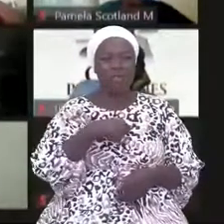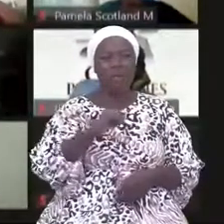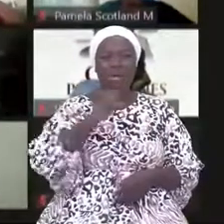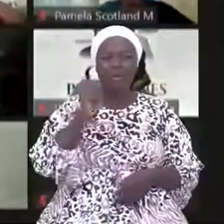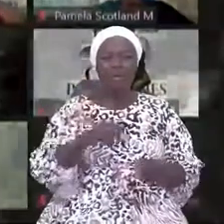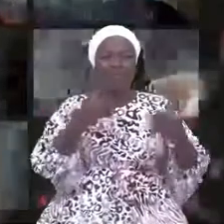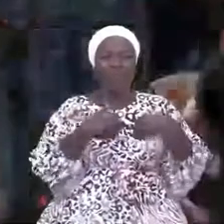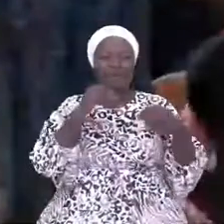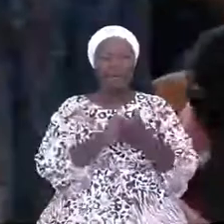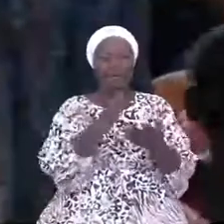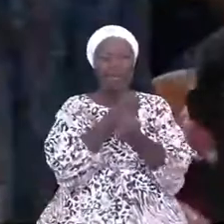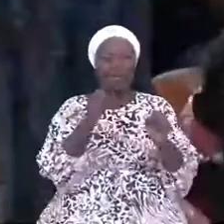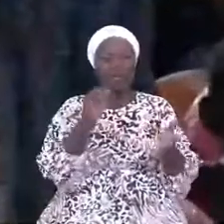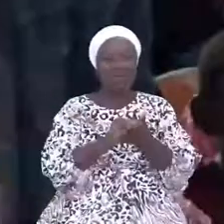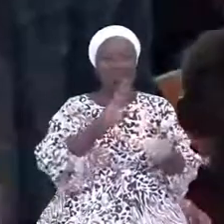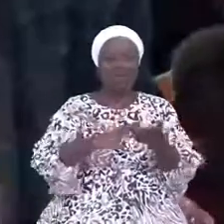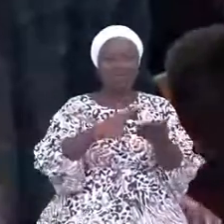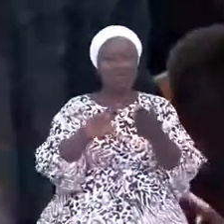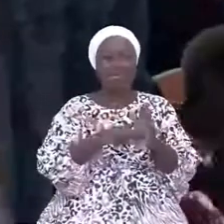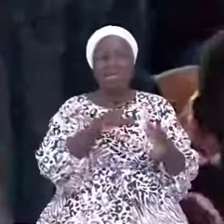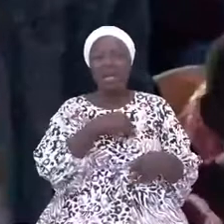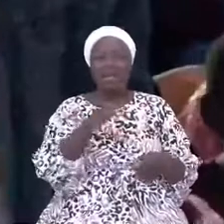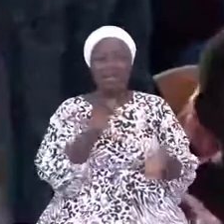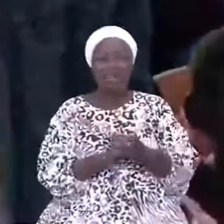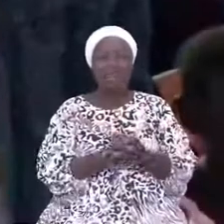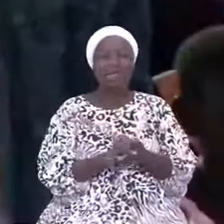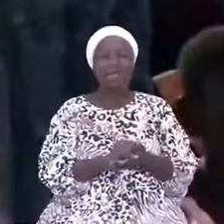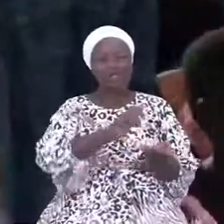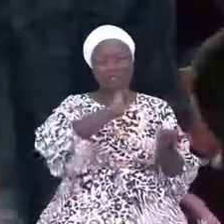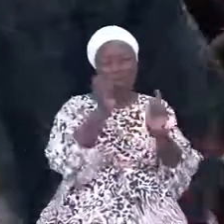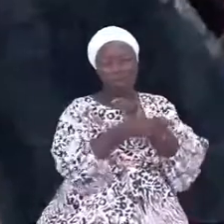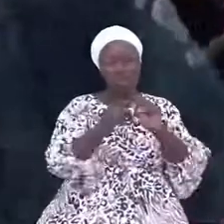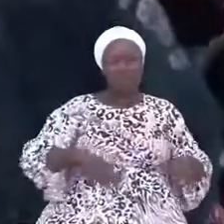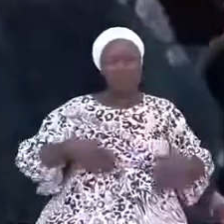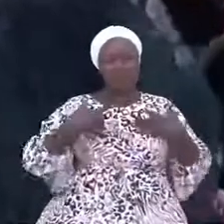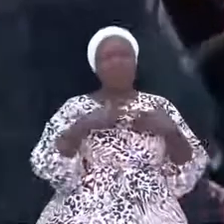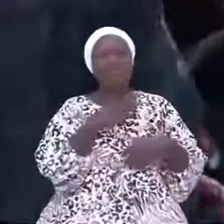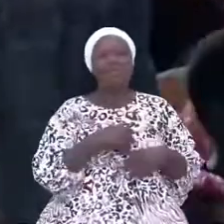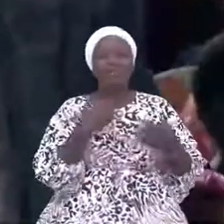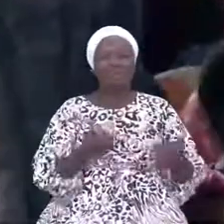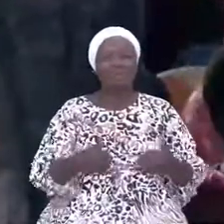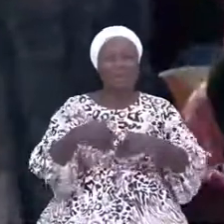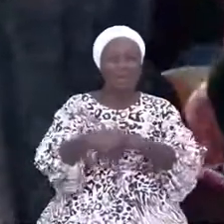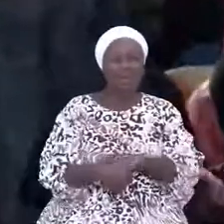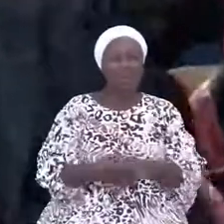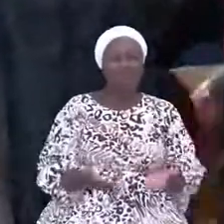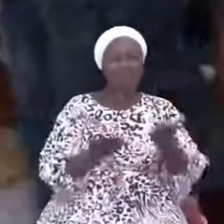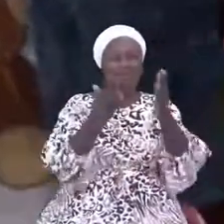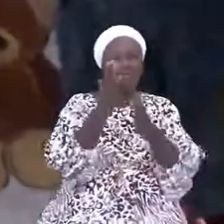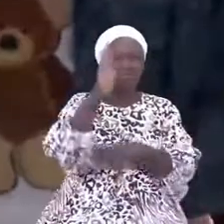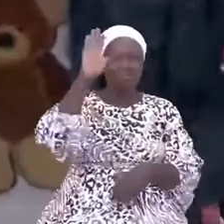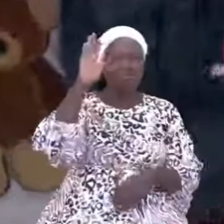oui Seigneur, c'est moi. Je dois avoir ce salut, ce pardon et cette régénération,